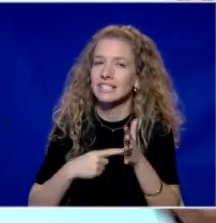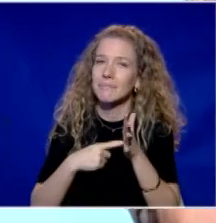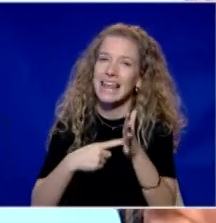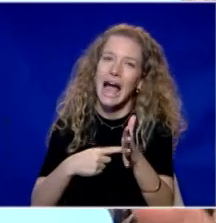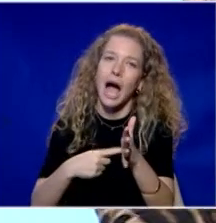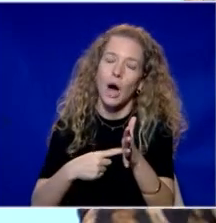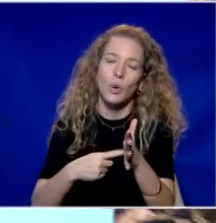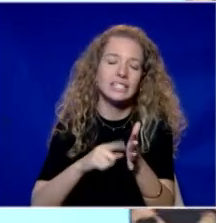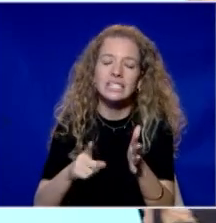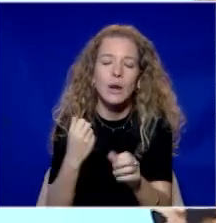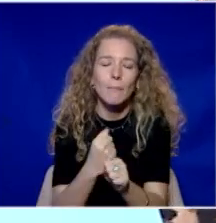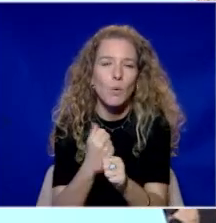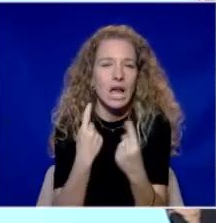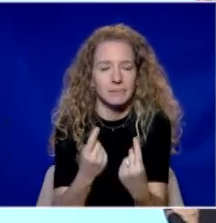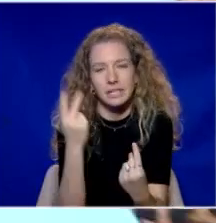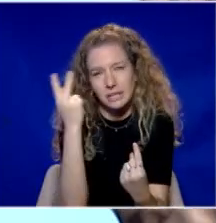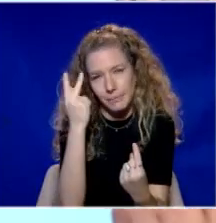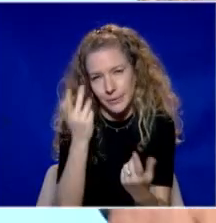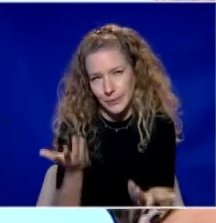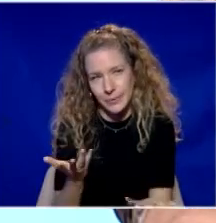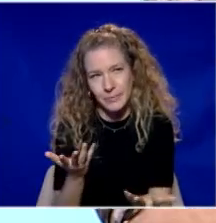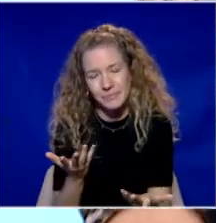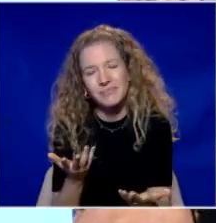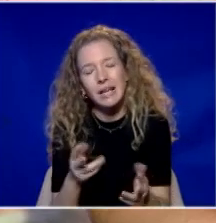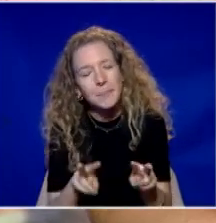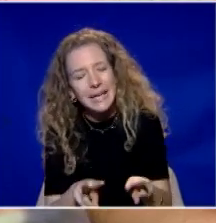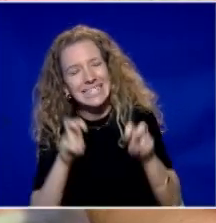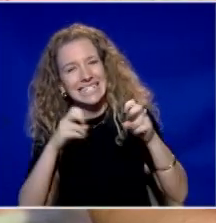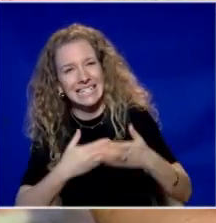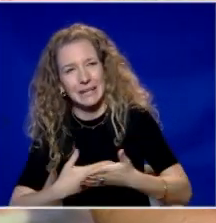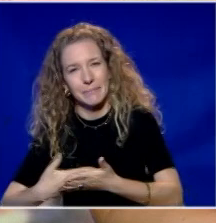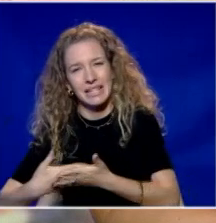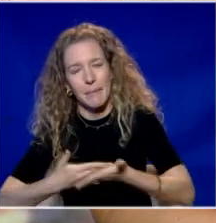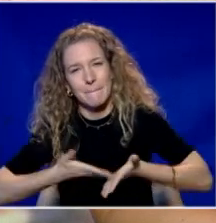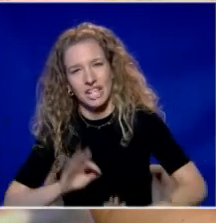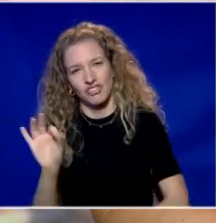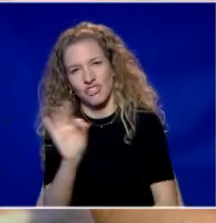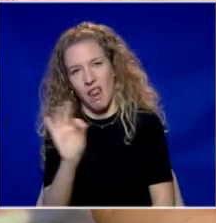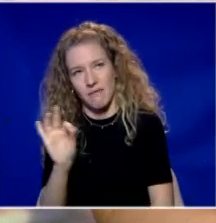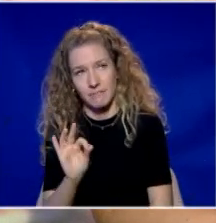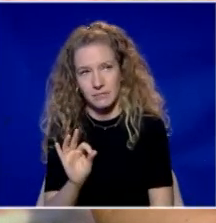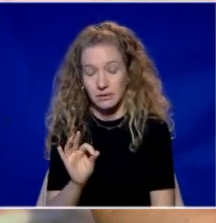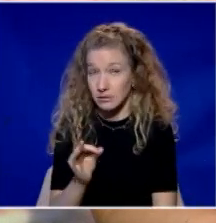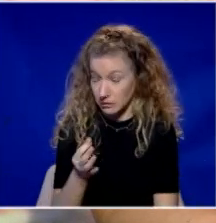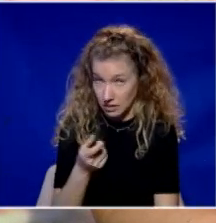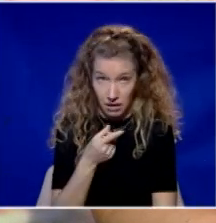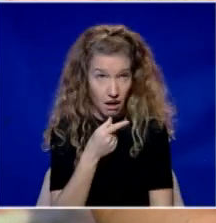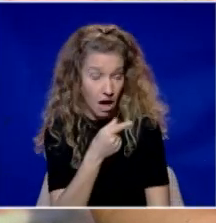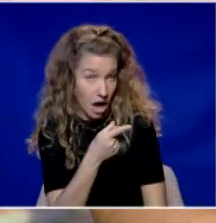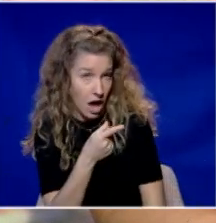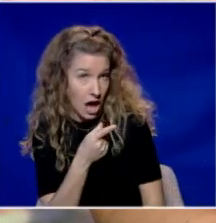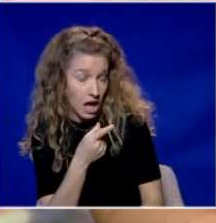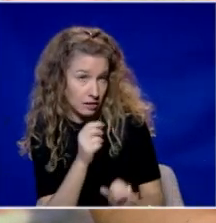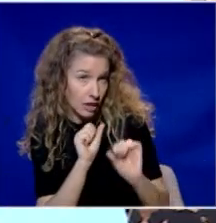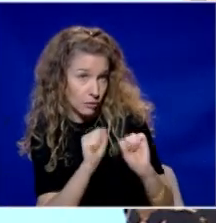אחרת, זה לא התמונה. זה ברור שזה לא התמונה. ואז לוקחים את הילד כ... לוקחים כן, משתמשים במה... כאילו נרמז שאתה לוקח את הצד שלה. אני חושב